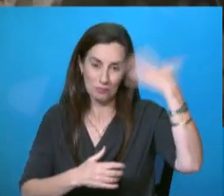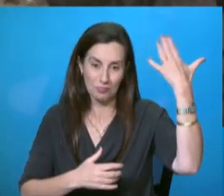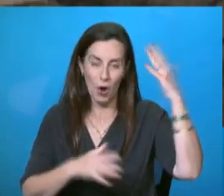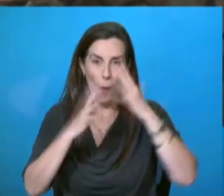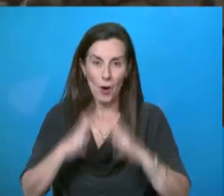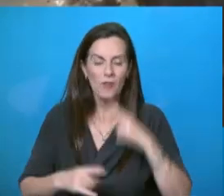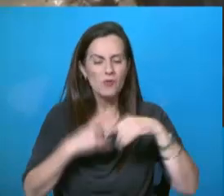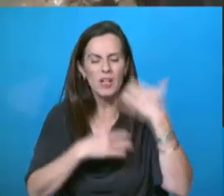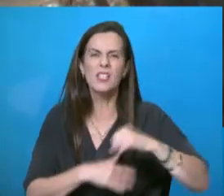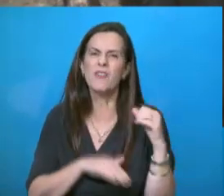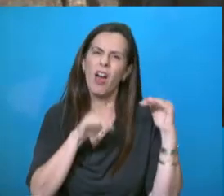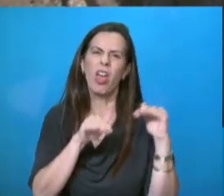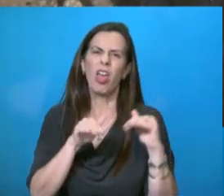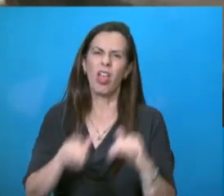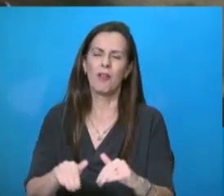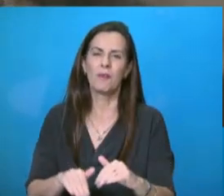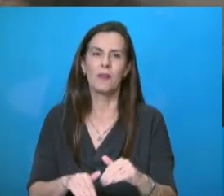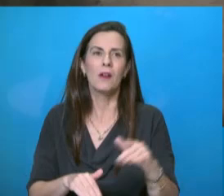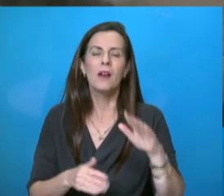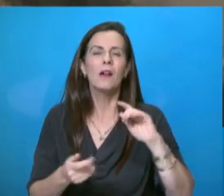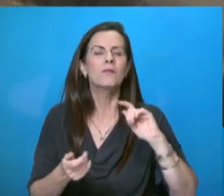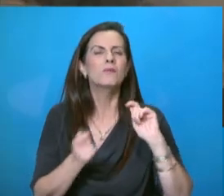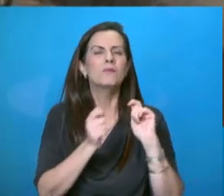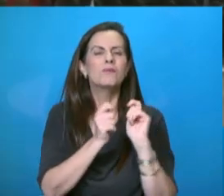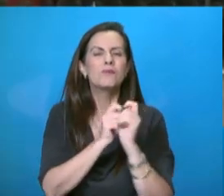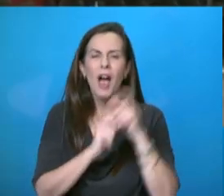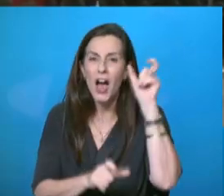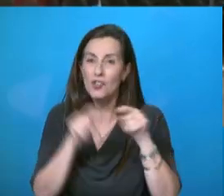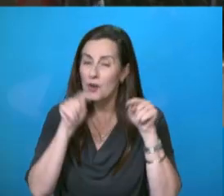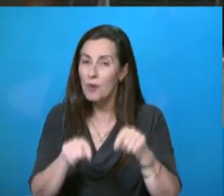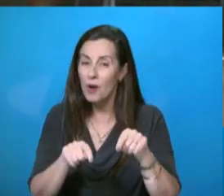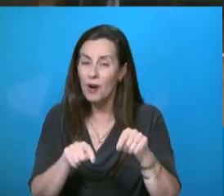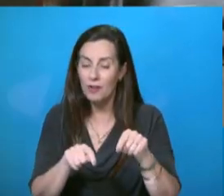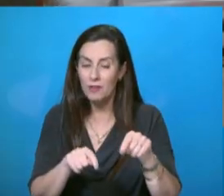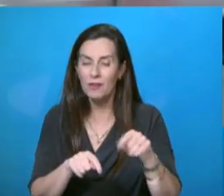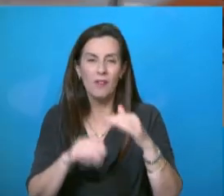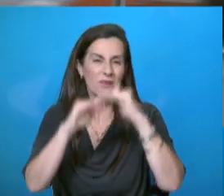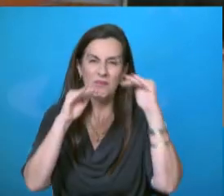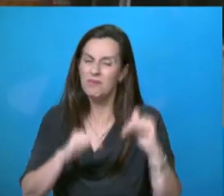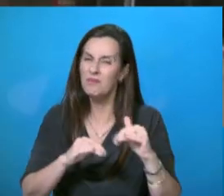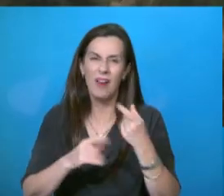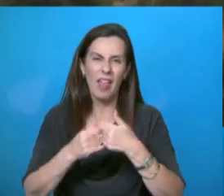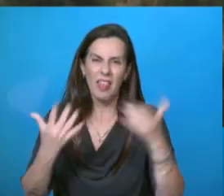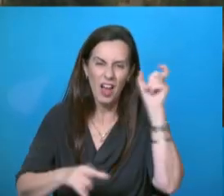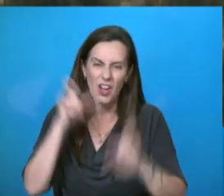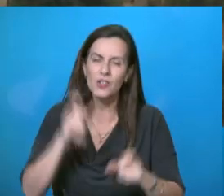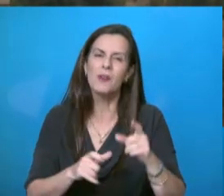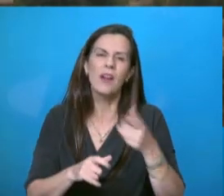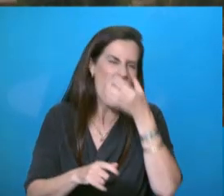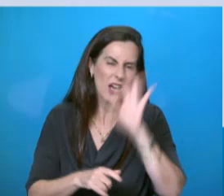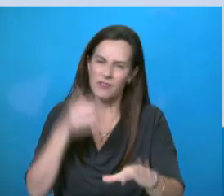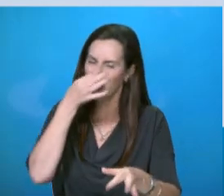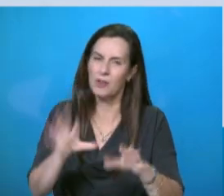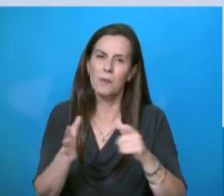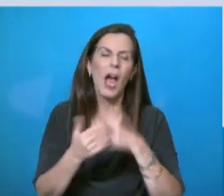האחרונות צפת דעכה. העזובה השתלטה והאוכלוסייה שנמצאת באשכול 3 במדד החברתי-כלכלי ידעה עזיבה גדולה, בעיקר